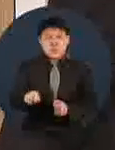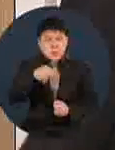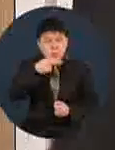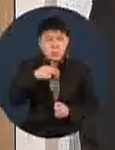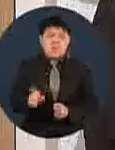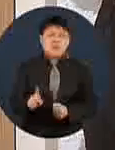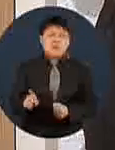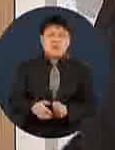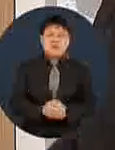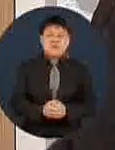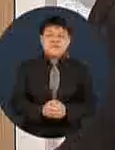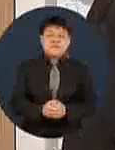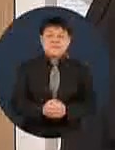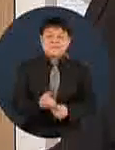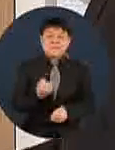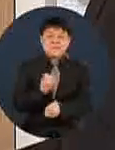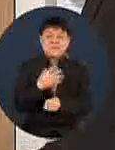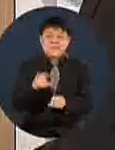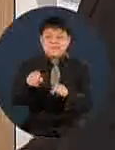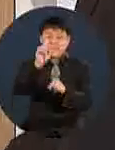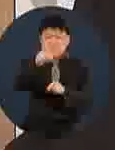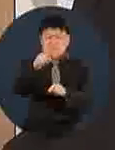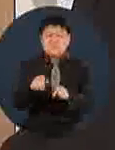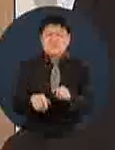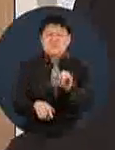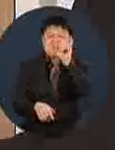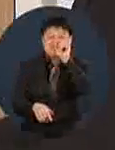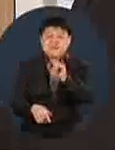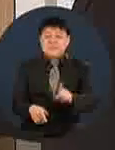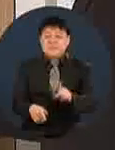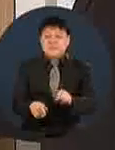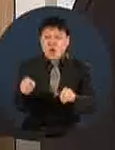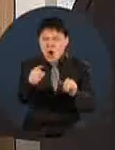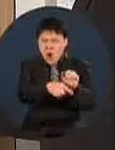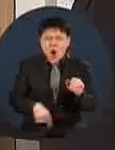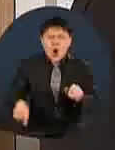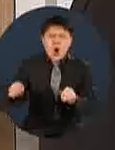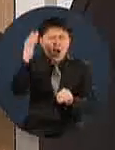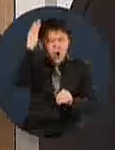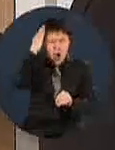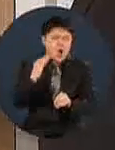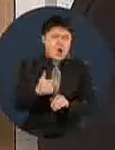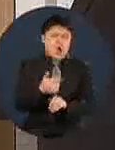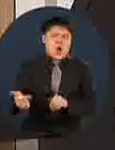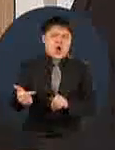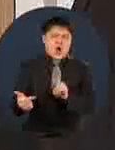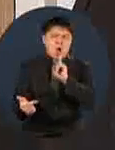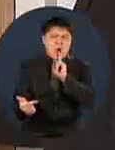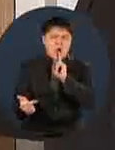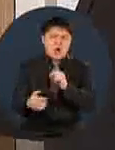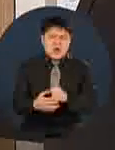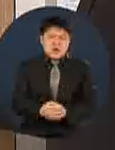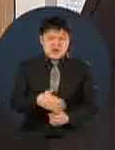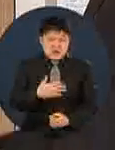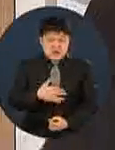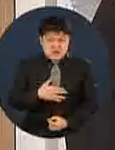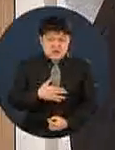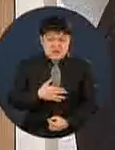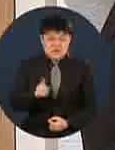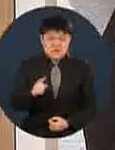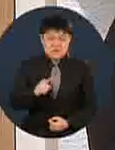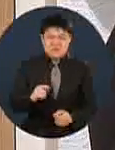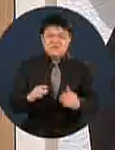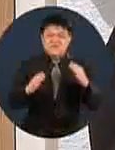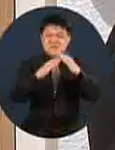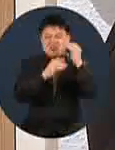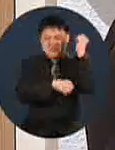때문에 지키게 되죠. 거기를 뛰어나가니까 여기가 워낙 큰 자리였죠. 이 여러 가지의 대들보 모양이